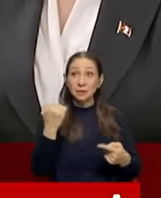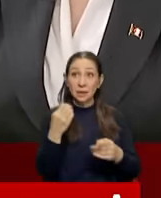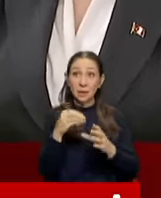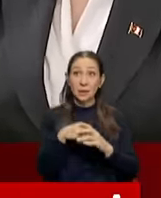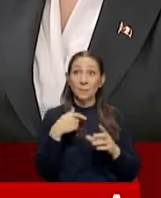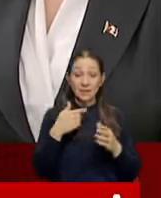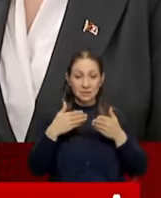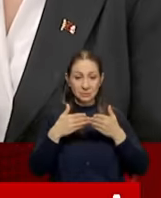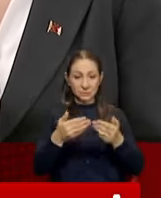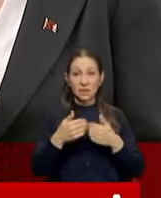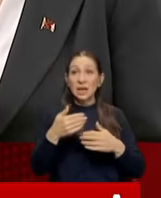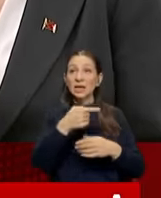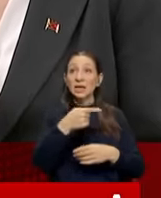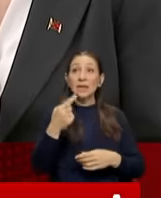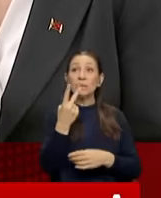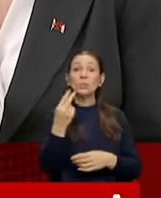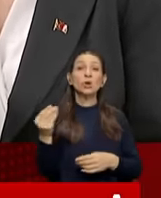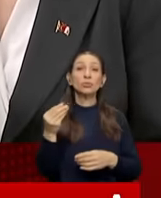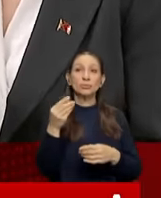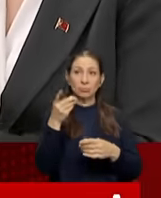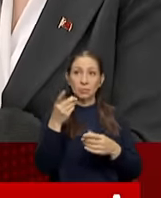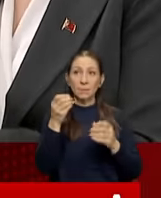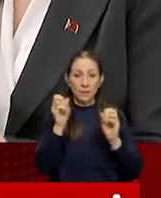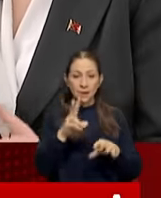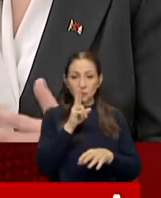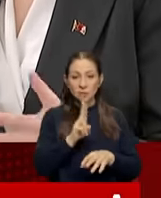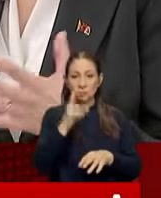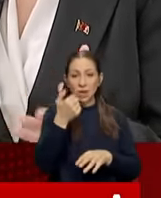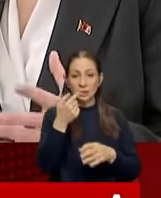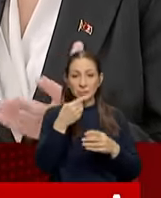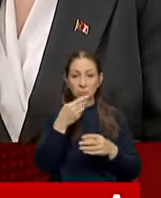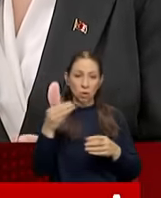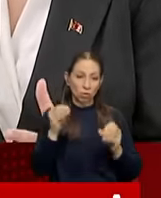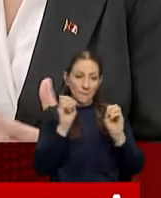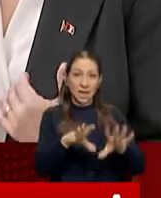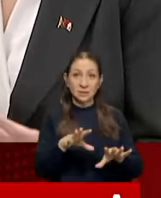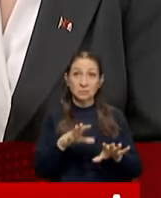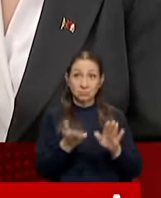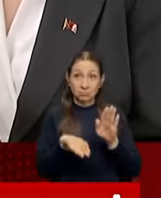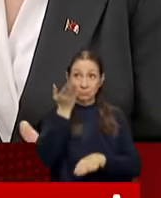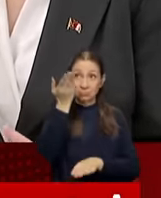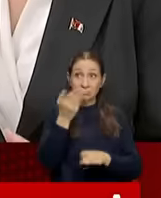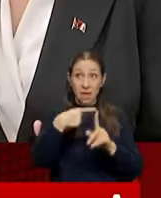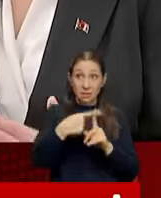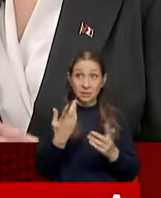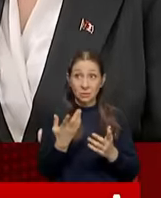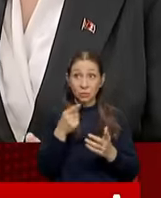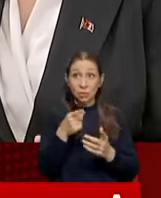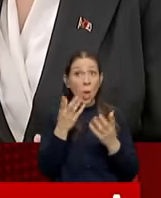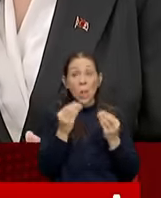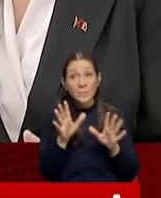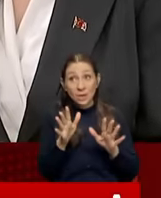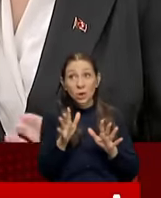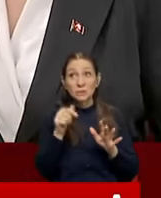Çünkü ben ş hatlarına geldiğimde kasa -2 milyondu mesela bırakırken 276 bıraktık yani Han artı Yani bunlar